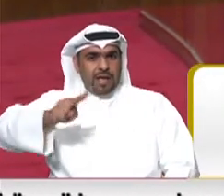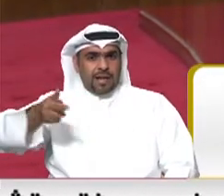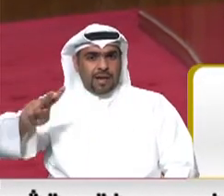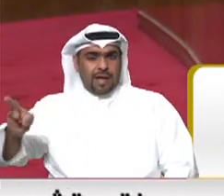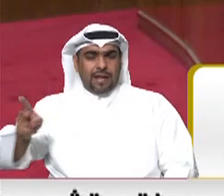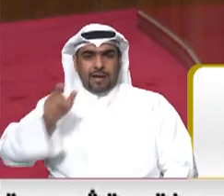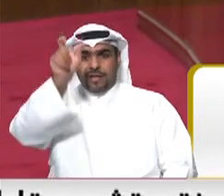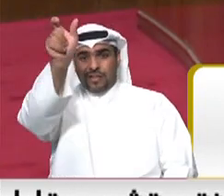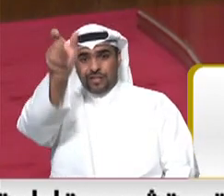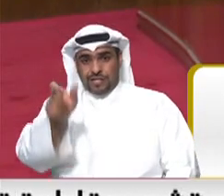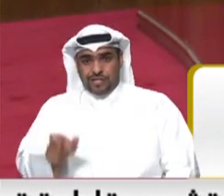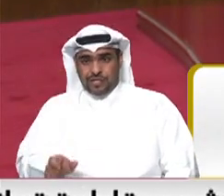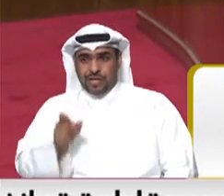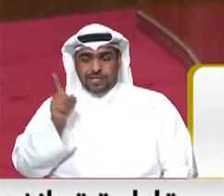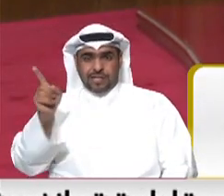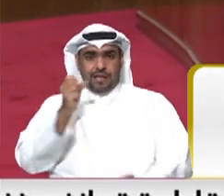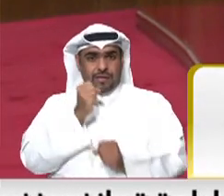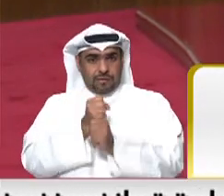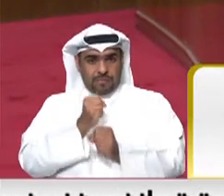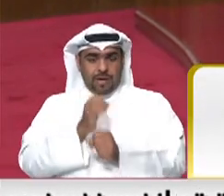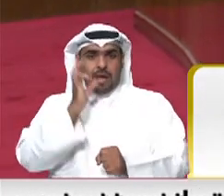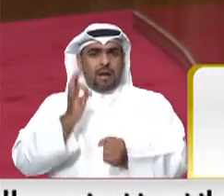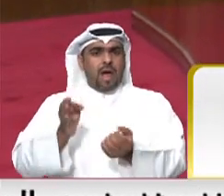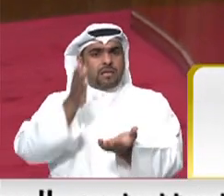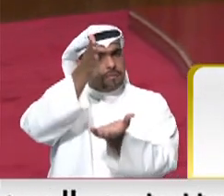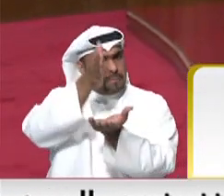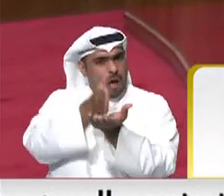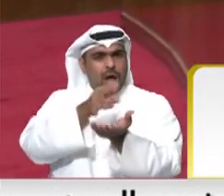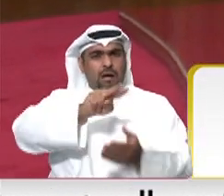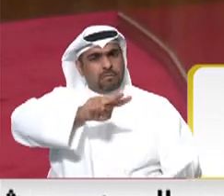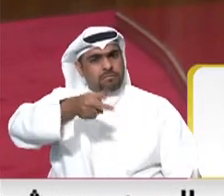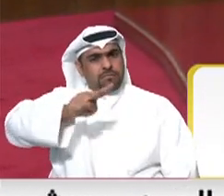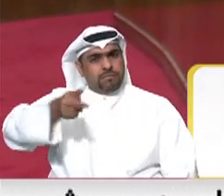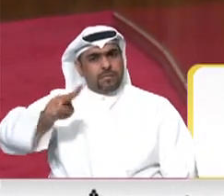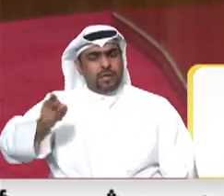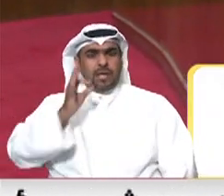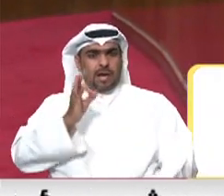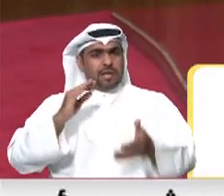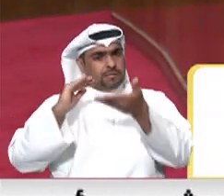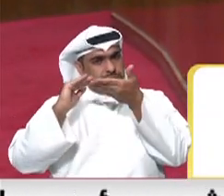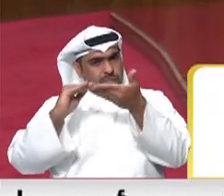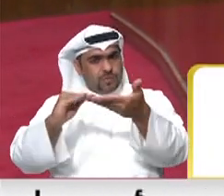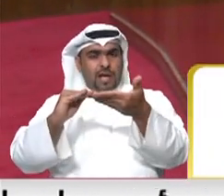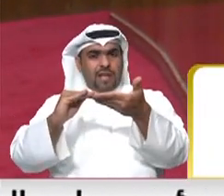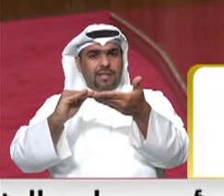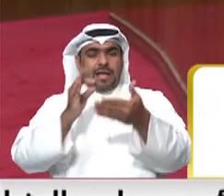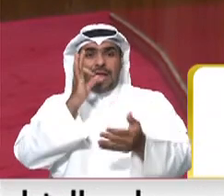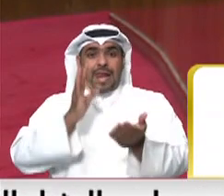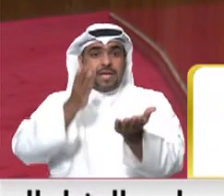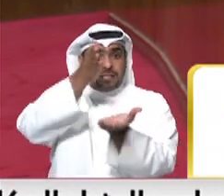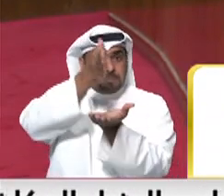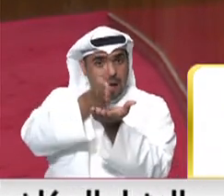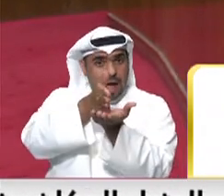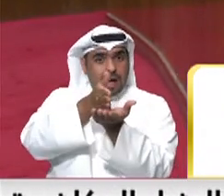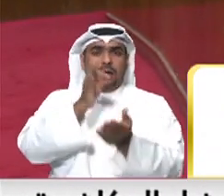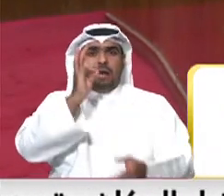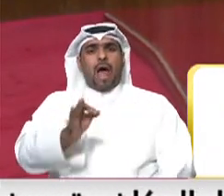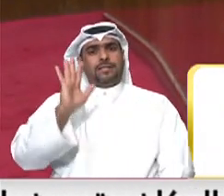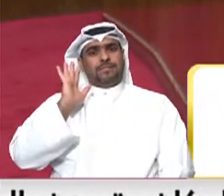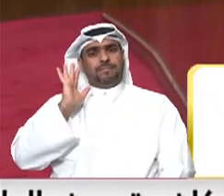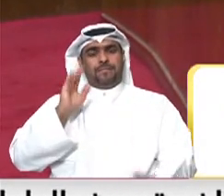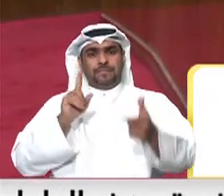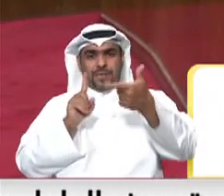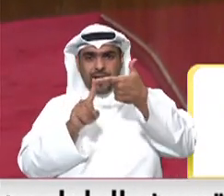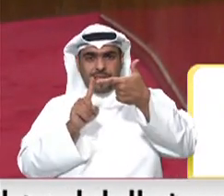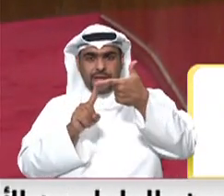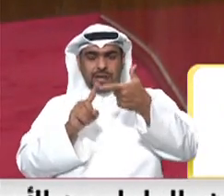العامل وأهمية حقوق العمال والبيئة المناسبة للعمل. هذا من ناحية. من ناحية أخرى، عضوية الكويت في مجلس